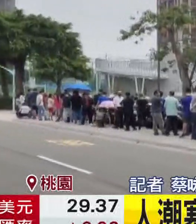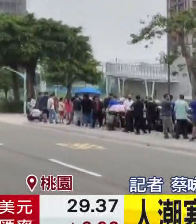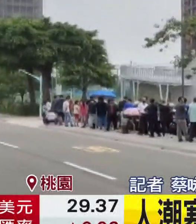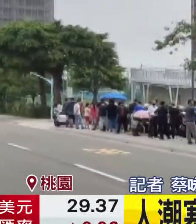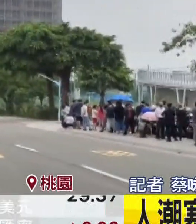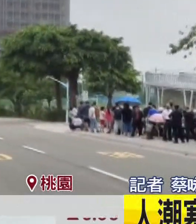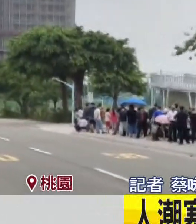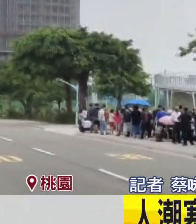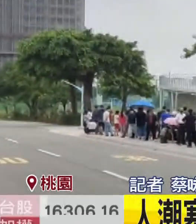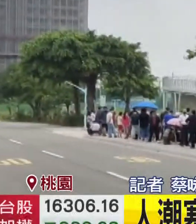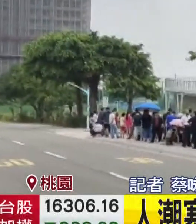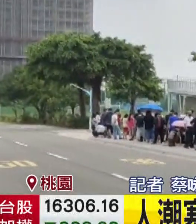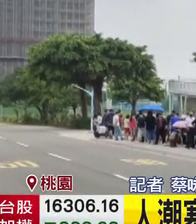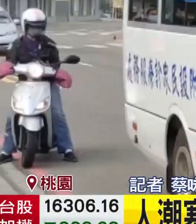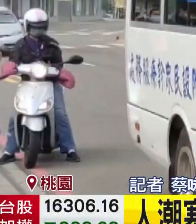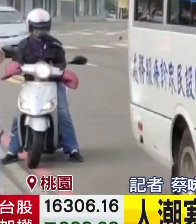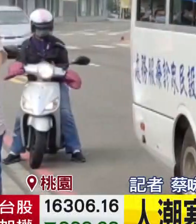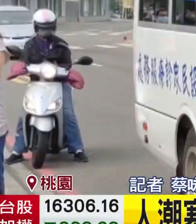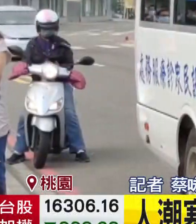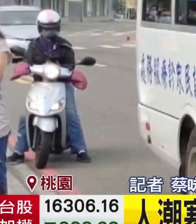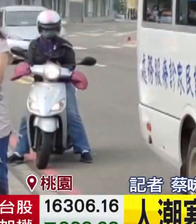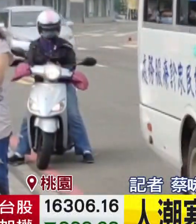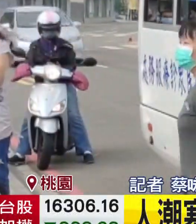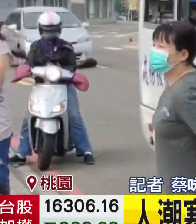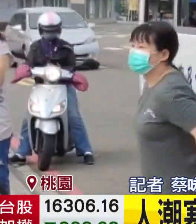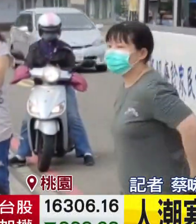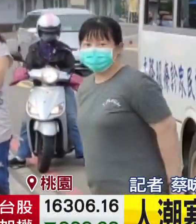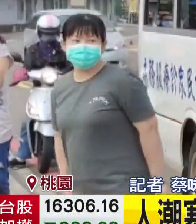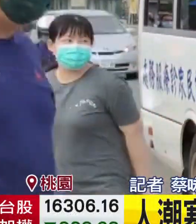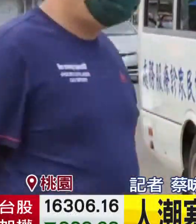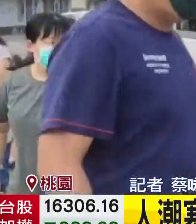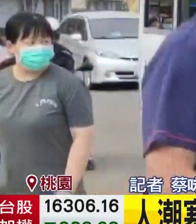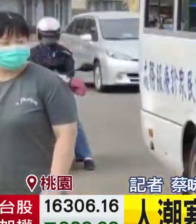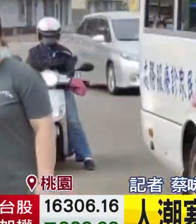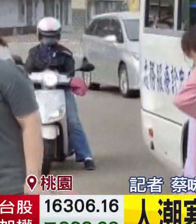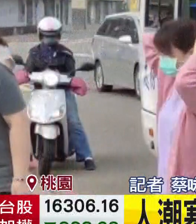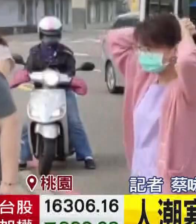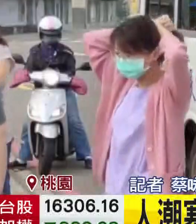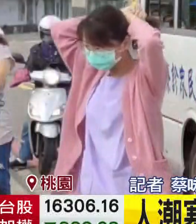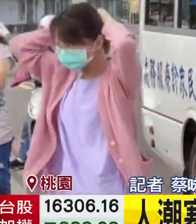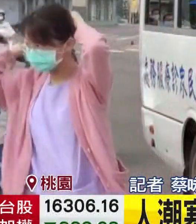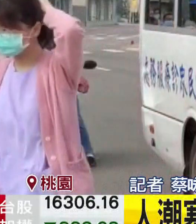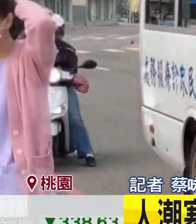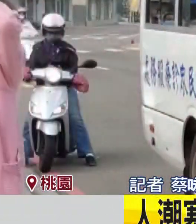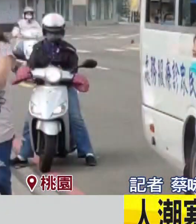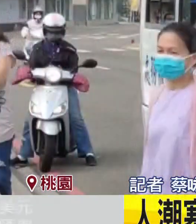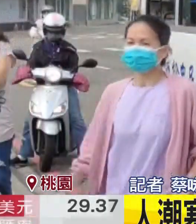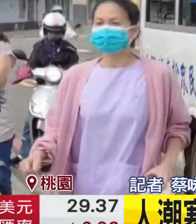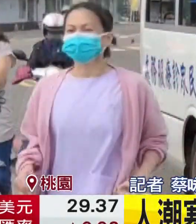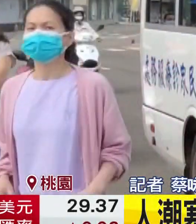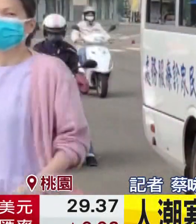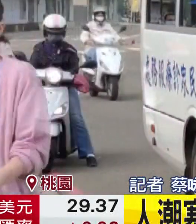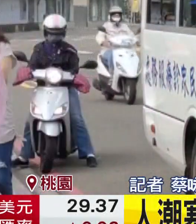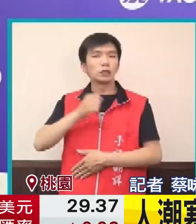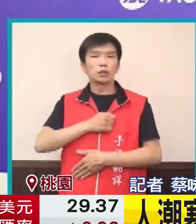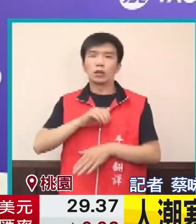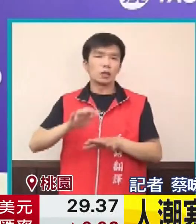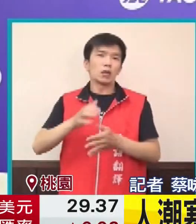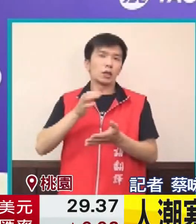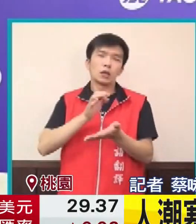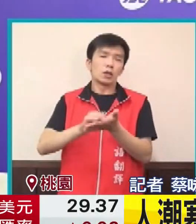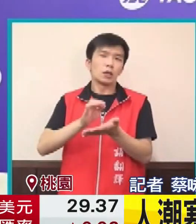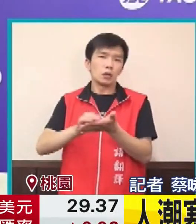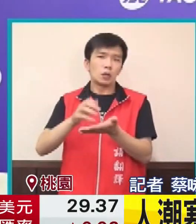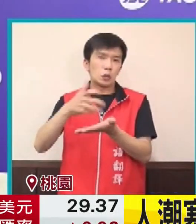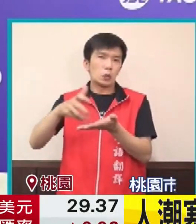企业建立定期快筛制度，不要搭乘游览车整车载到采检站做 PCR， 这样已经造成采检能量受到影